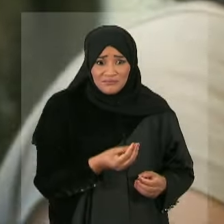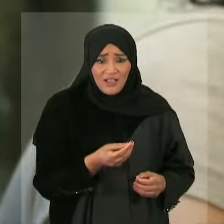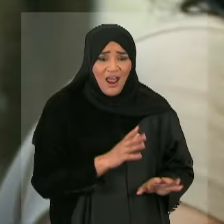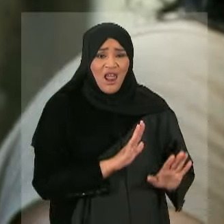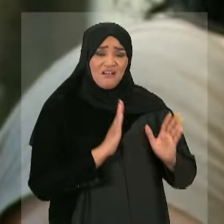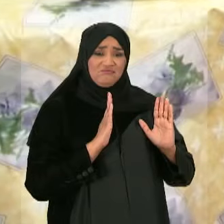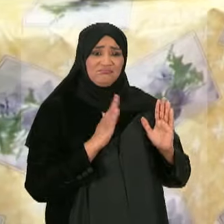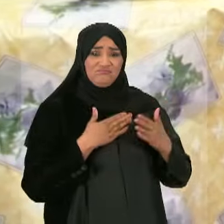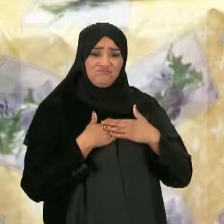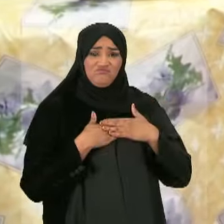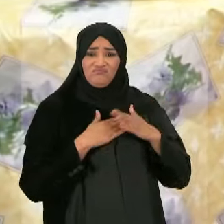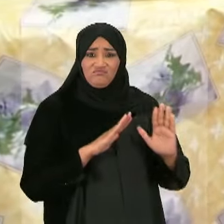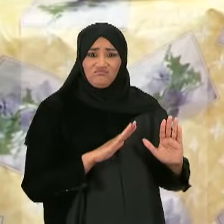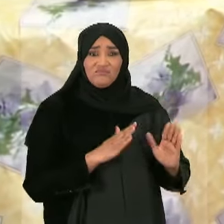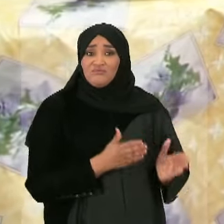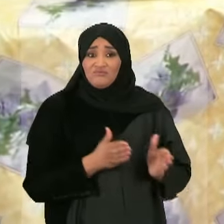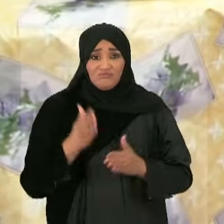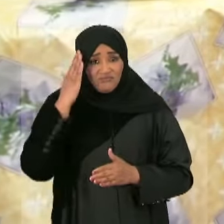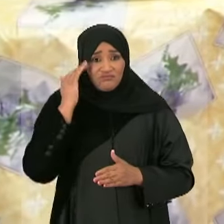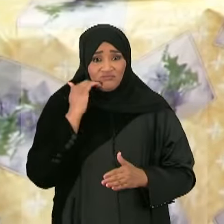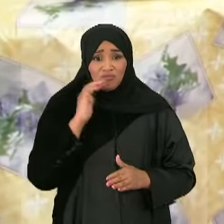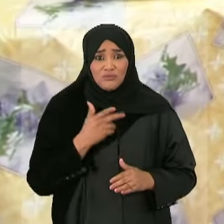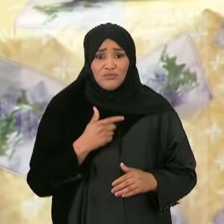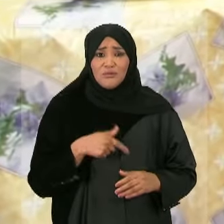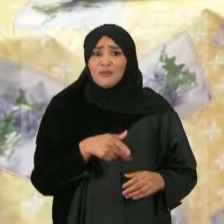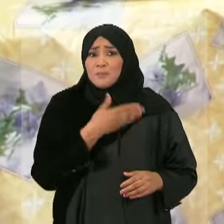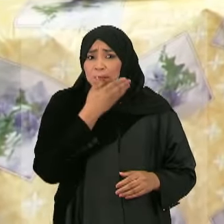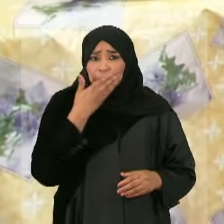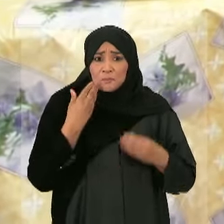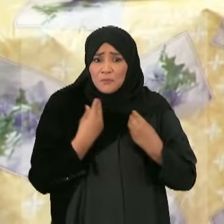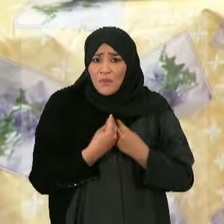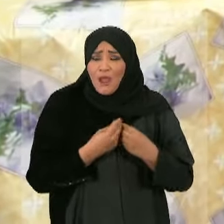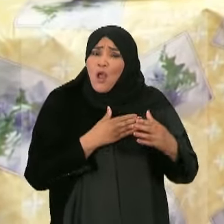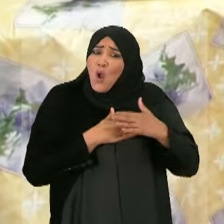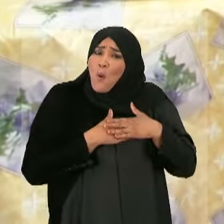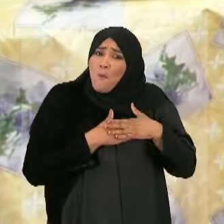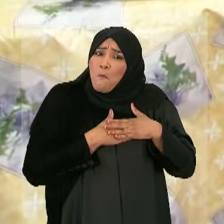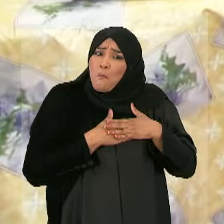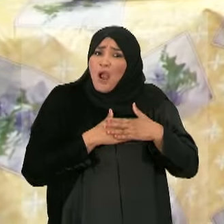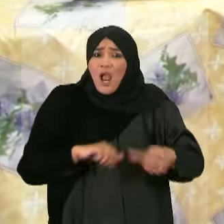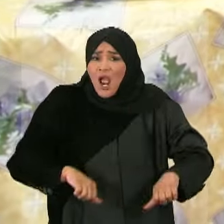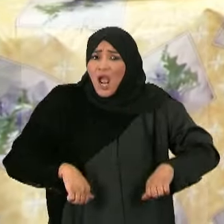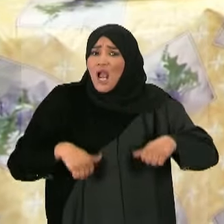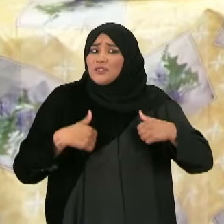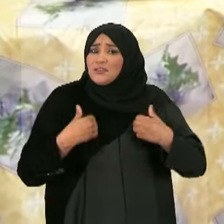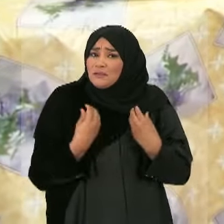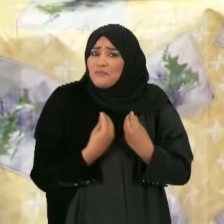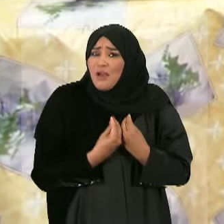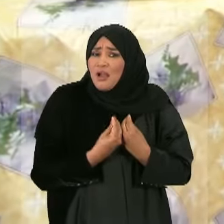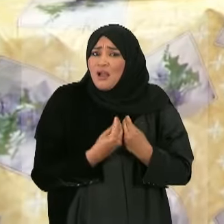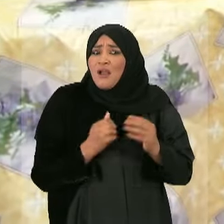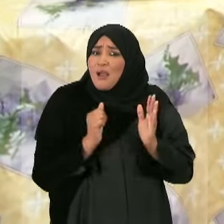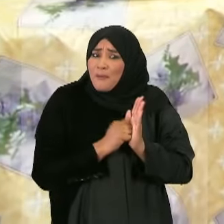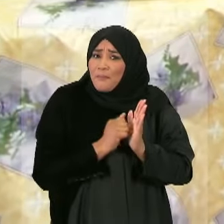ليش شو شبرات؟ لا خلاص شو شبرات؟ هاي صاحبتنا كنورية بتسومه عم حبي، وهي صغيرة عايشة معانا بيت مسلم، زي تقول بين مسلم